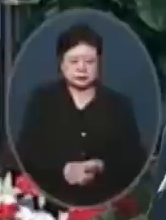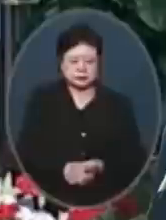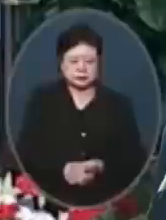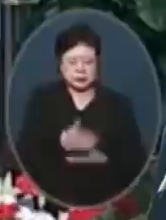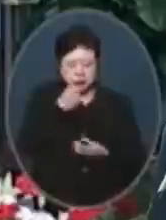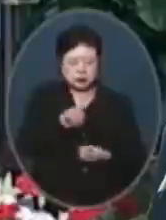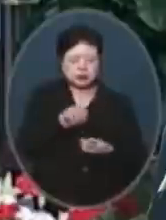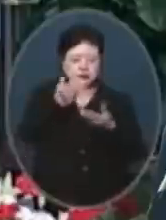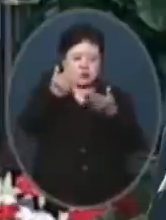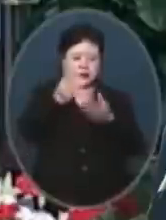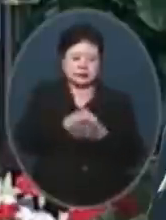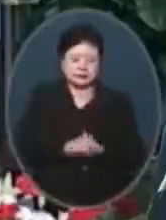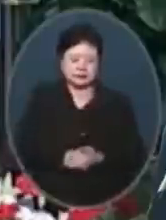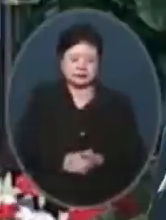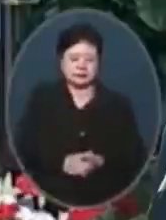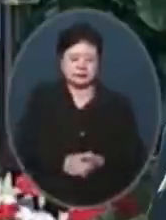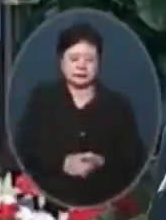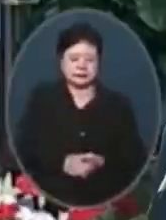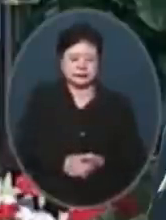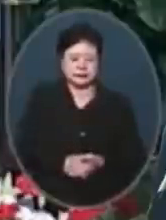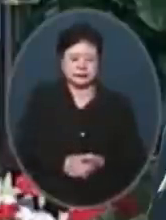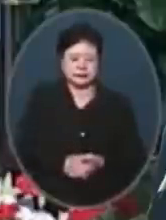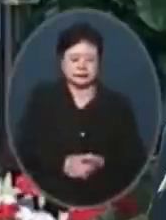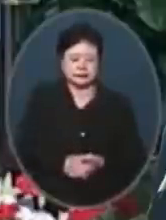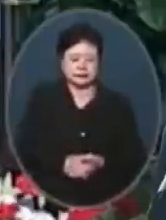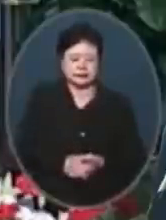복을 주신다는 것입니다.